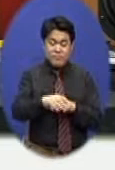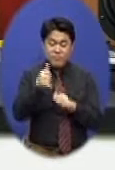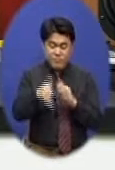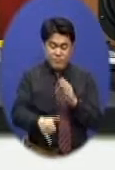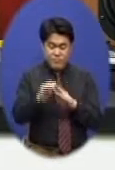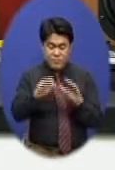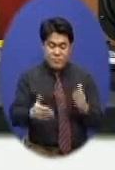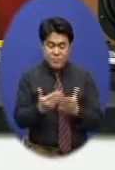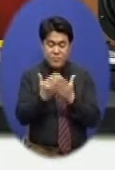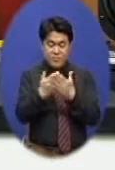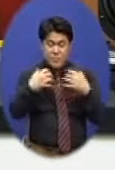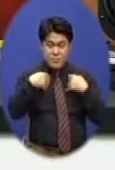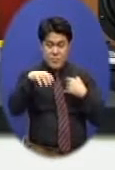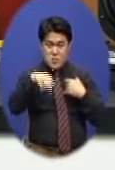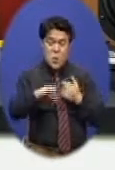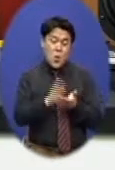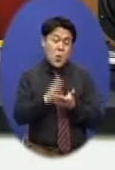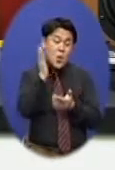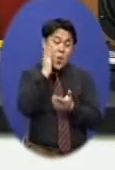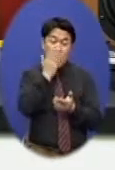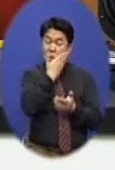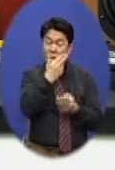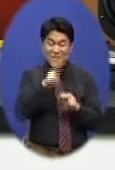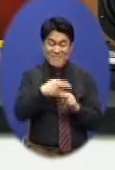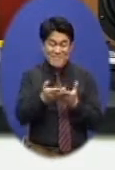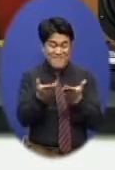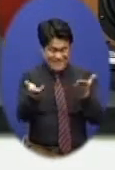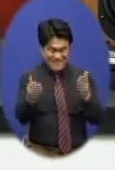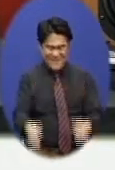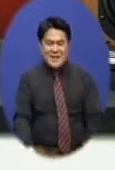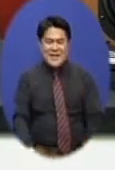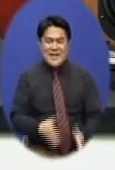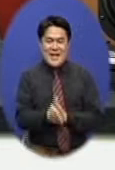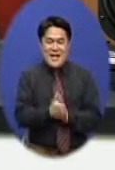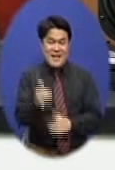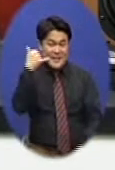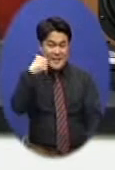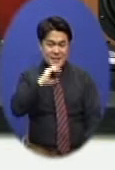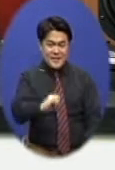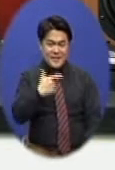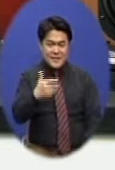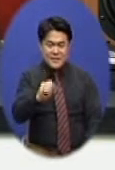농촌진흥청에서 화장품 세트를 드리도록 하겠습니다. 고급 화장품 세트. 네. 자,